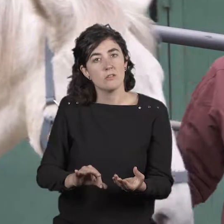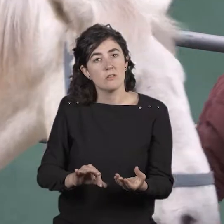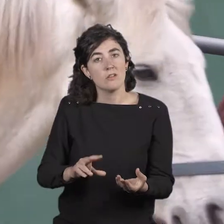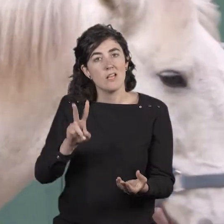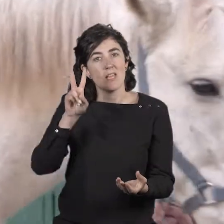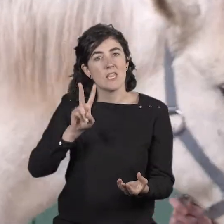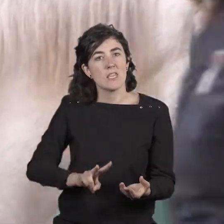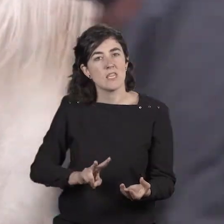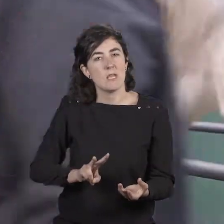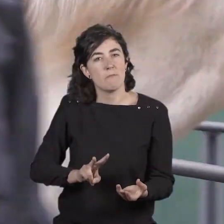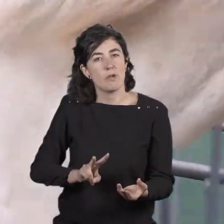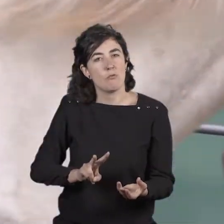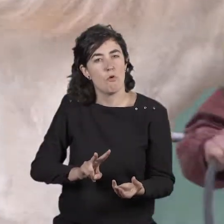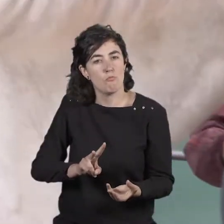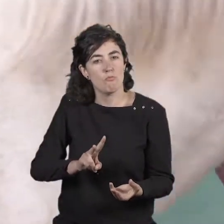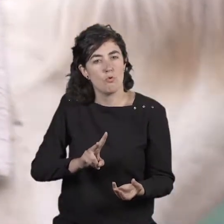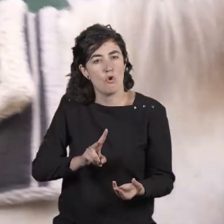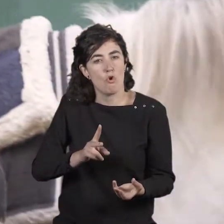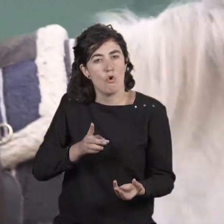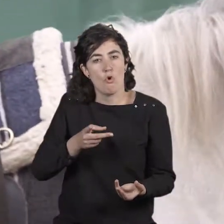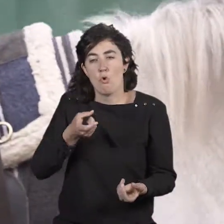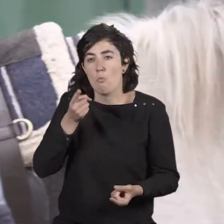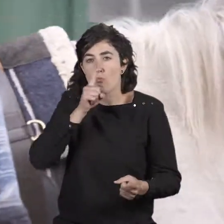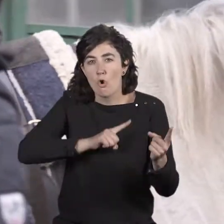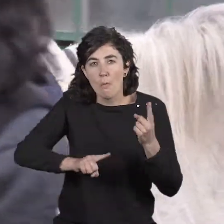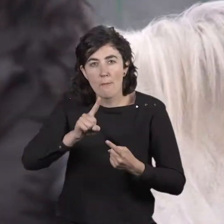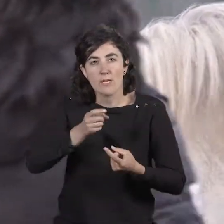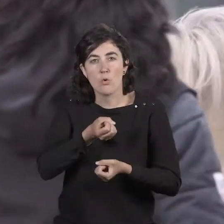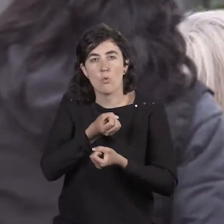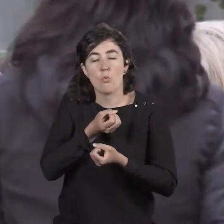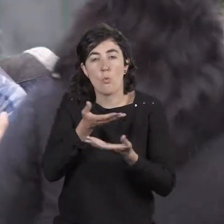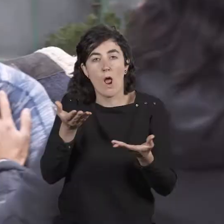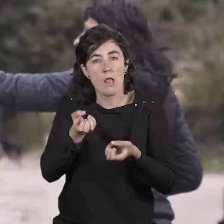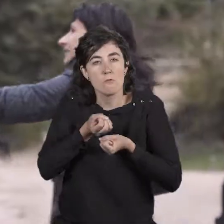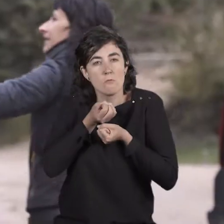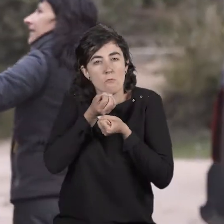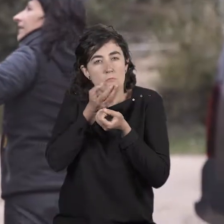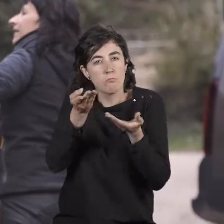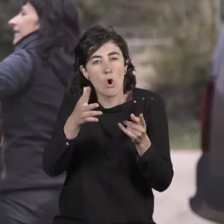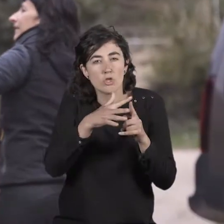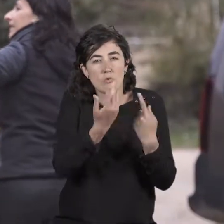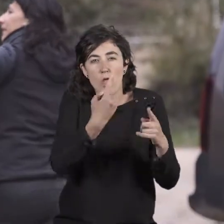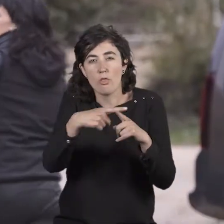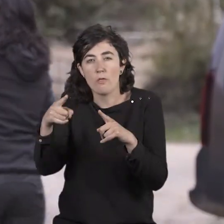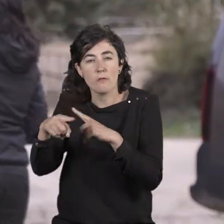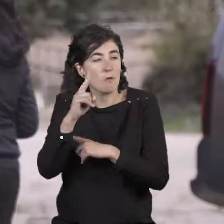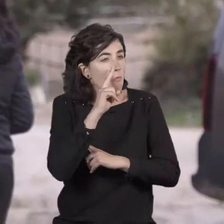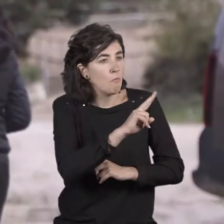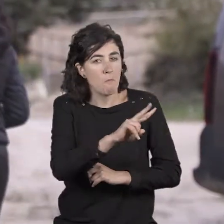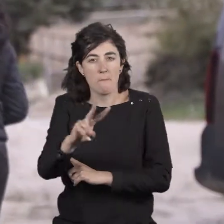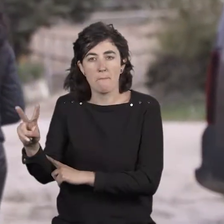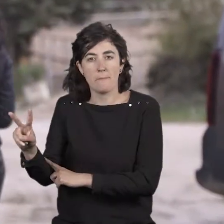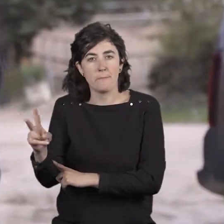duzu, badaukazun mina, ze minak ekarriko dizkizu edo ez, baina gutxienez abaniko osoa ikusten